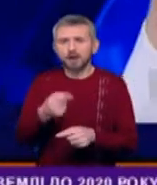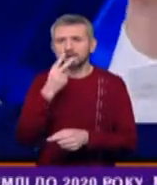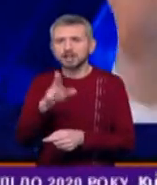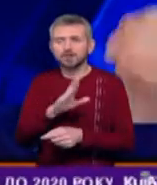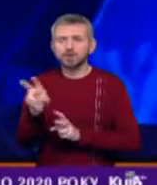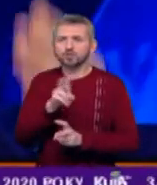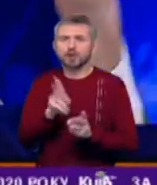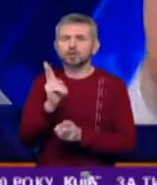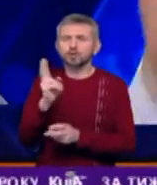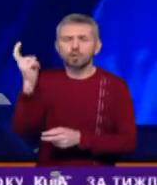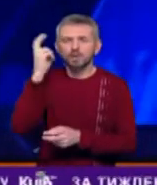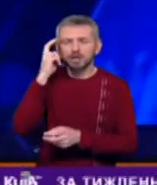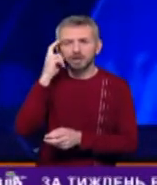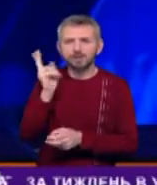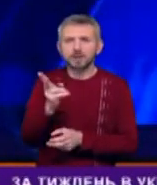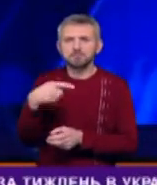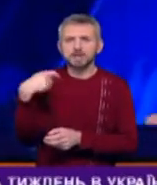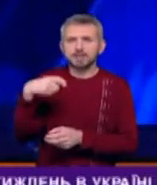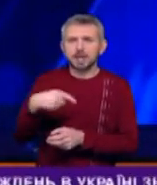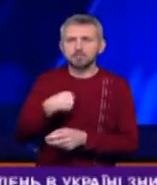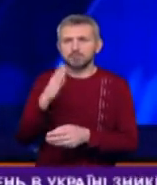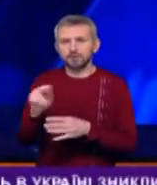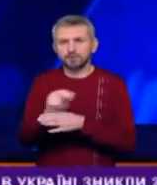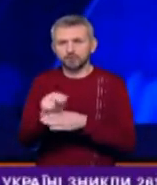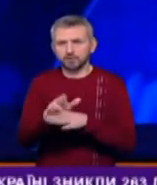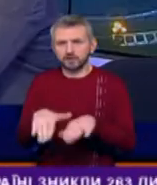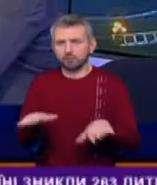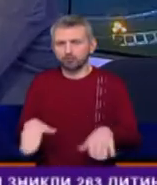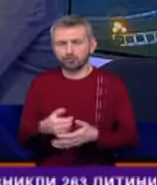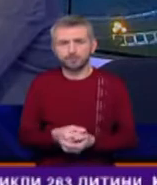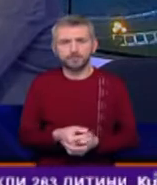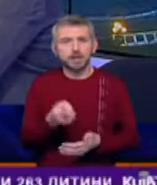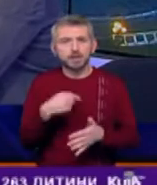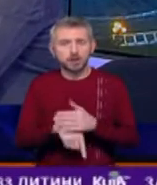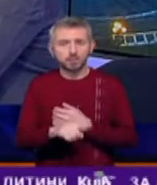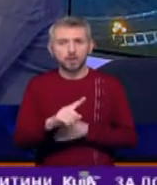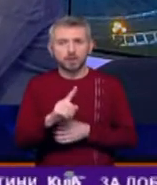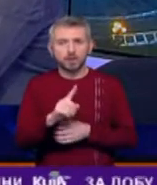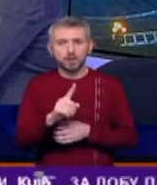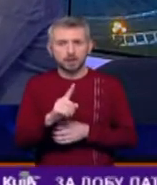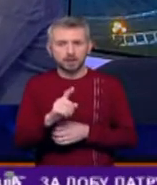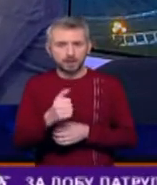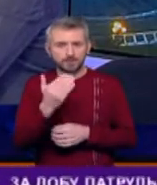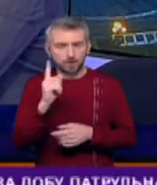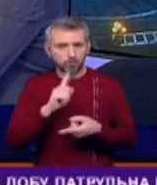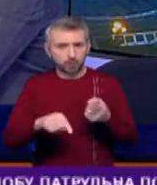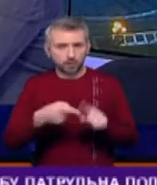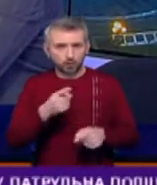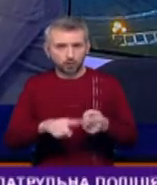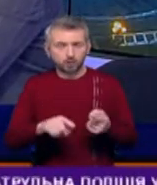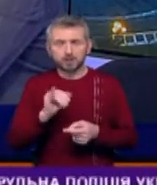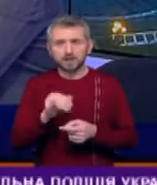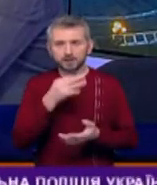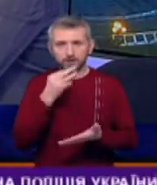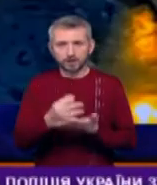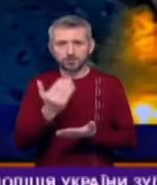шукати, хто ж там в Києві, той чи інший президент мені відремонтує садочок. Себто, за іти за логікою вашою, ну, тобто, і